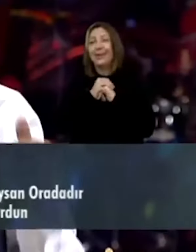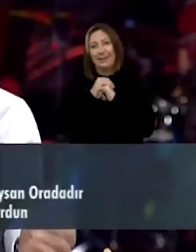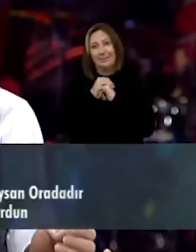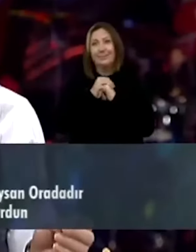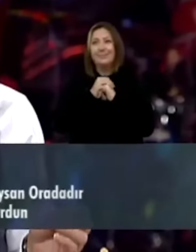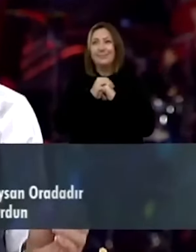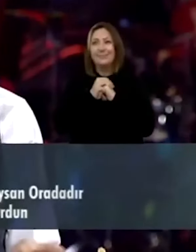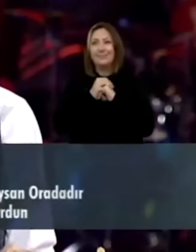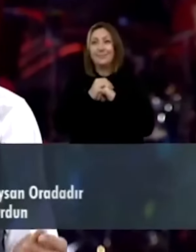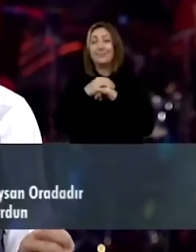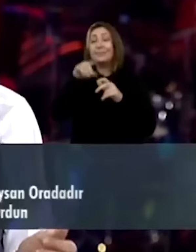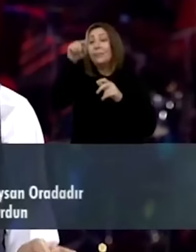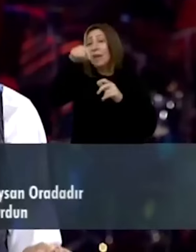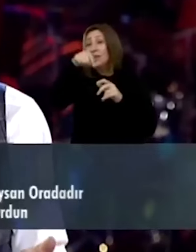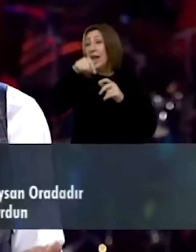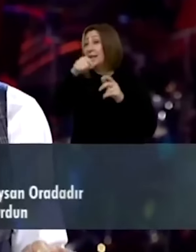Evet. Evet.